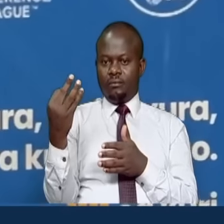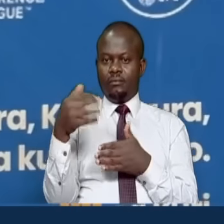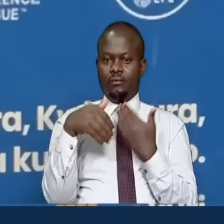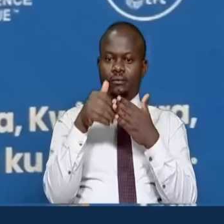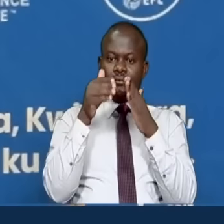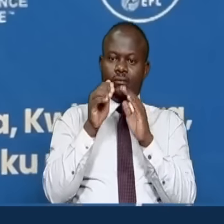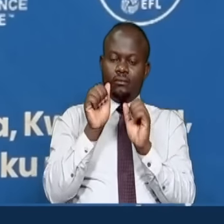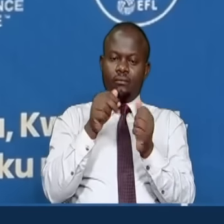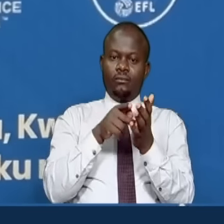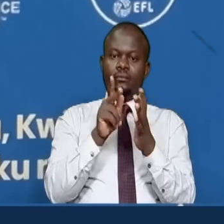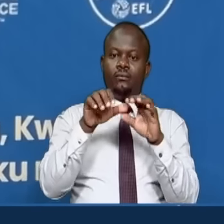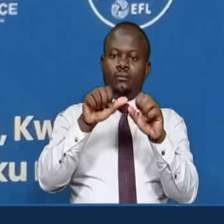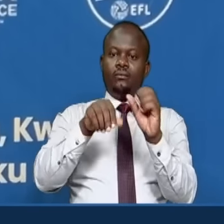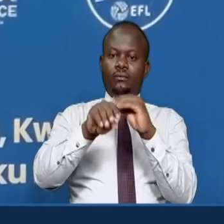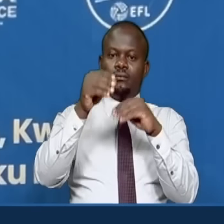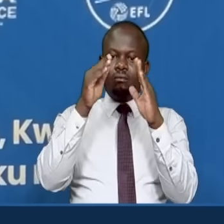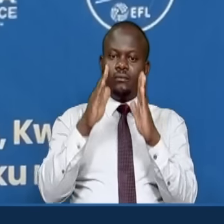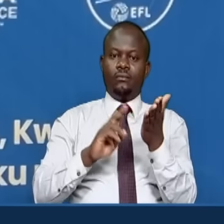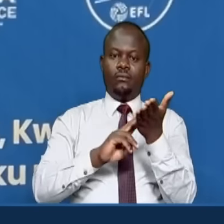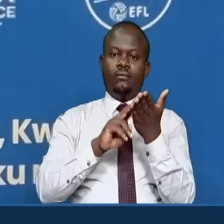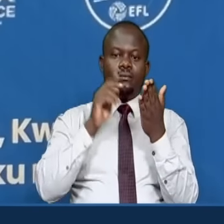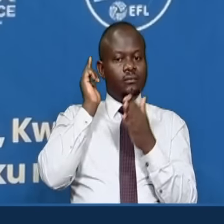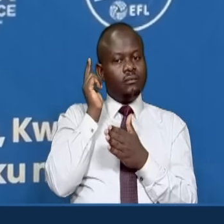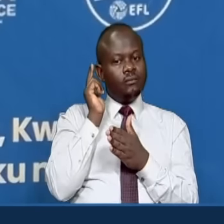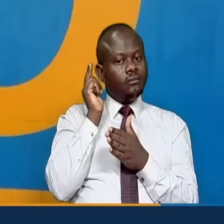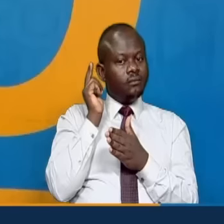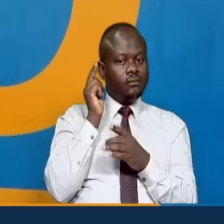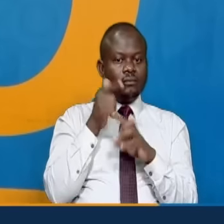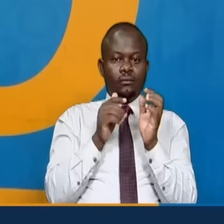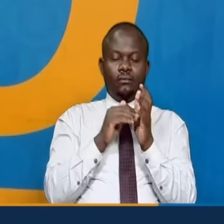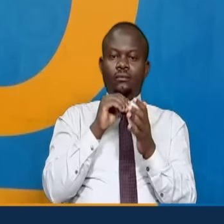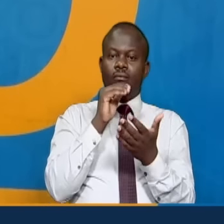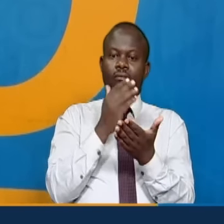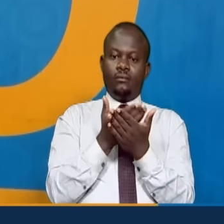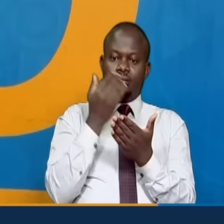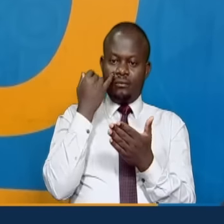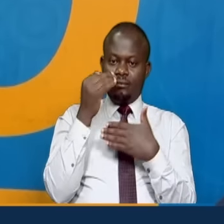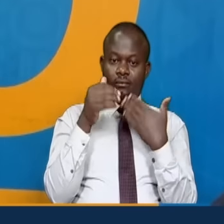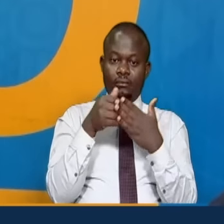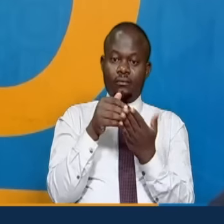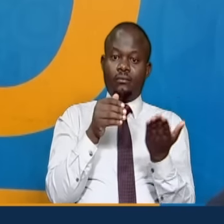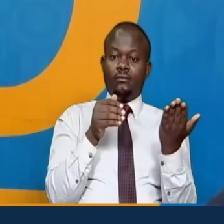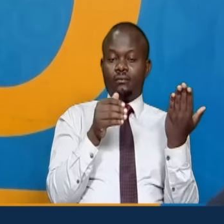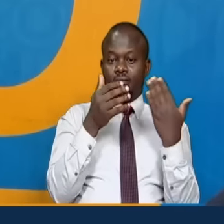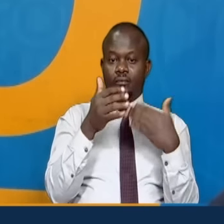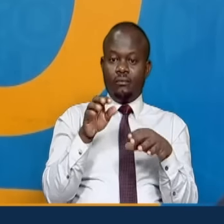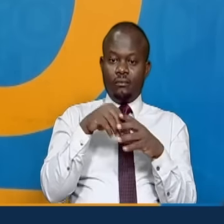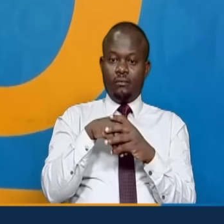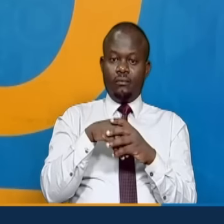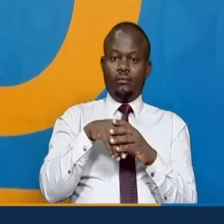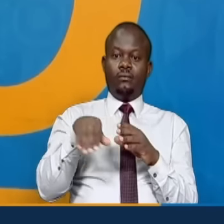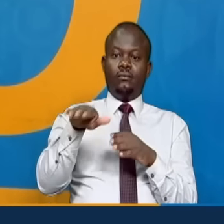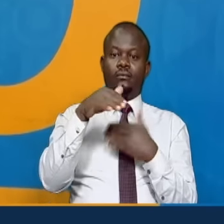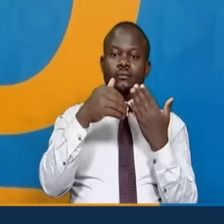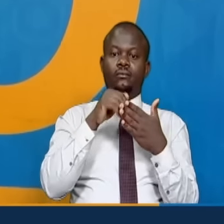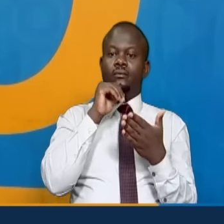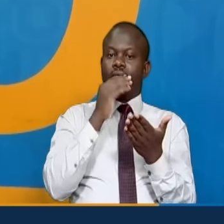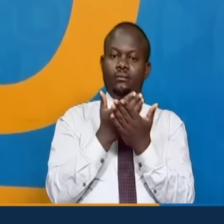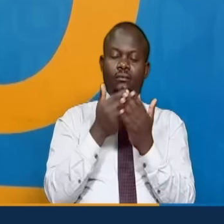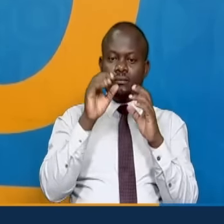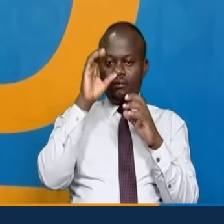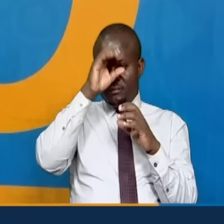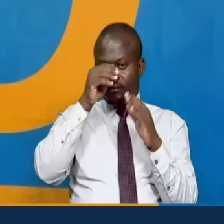ashobora kwigurira ifatabuguzi akoresheje telefone. Ntibigusaba niba abonema yawe irangiye uri muri salo, ntibisaba ko ujya